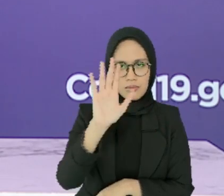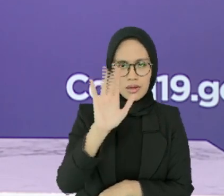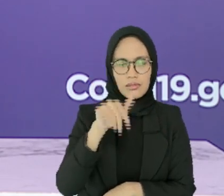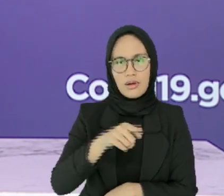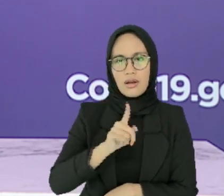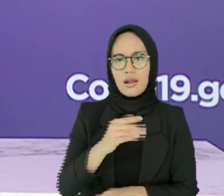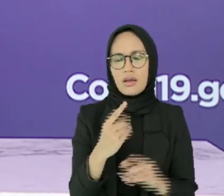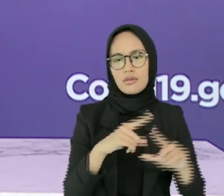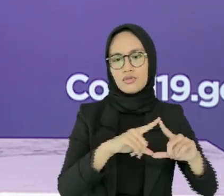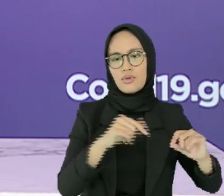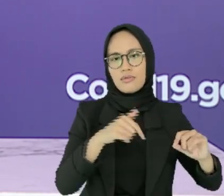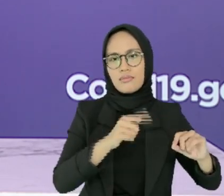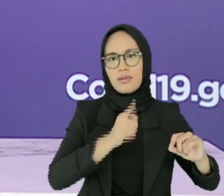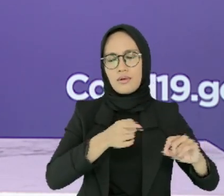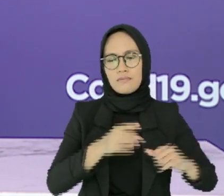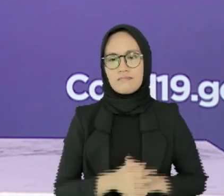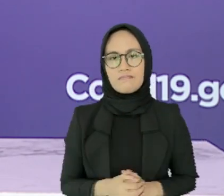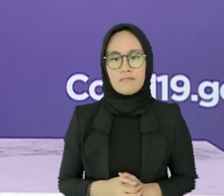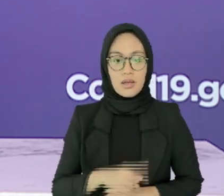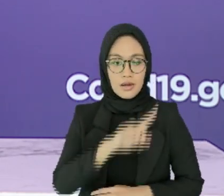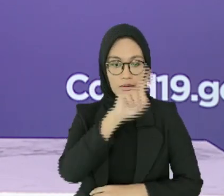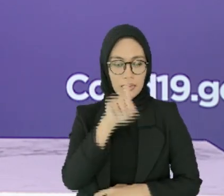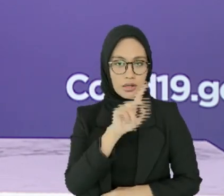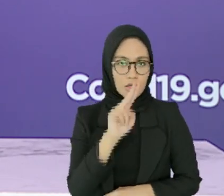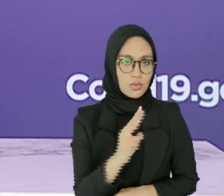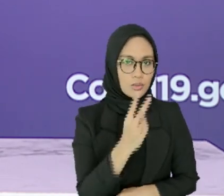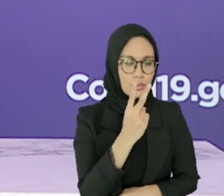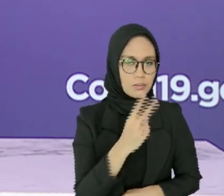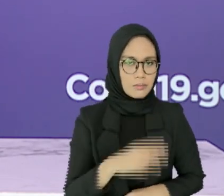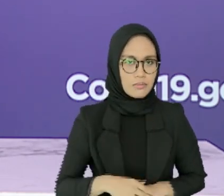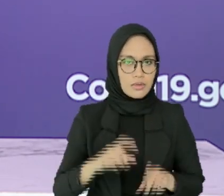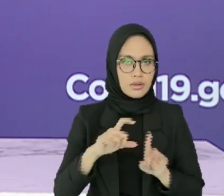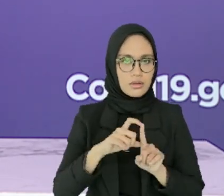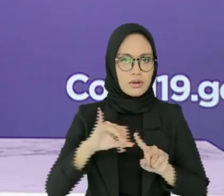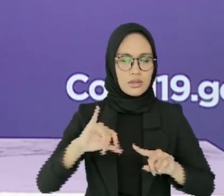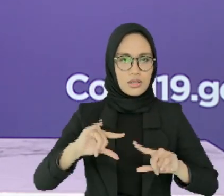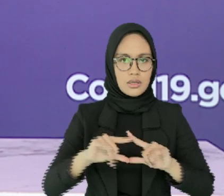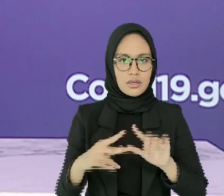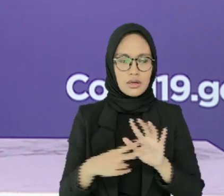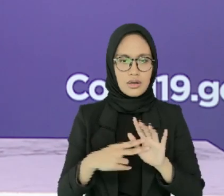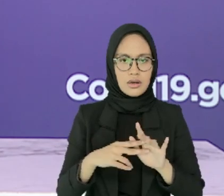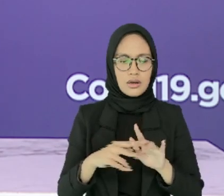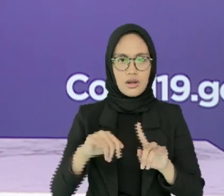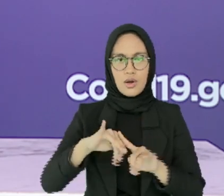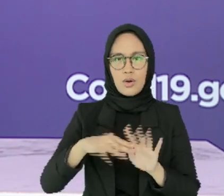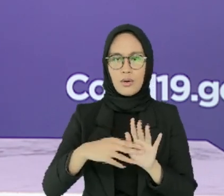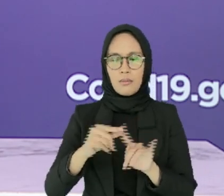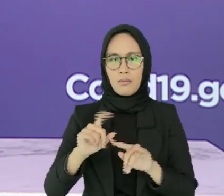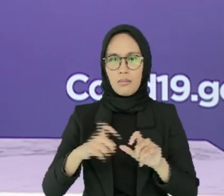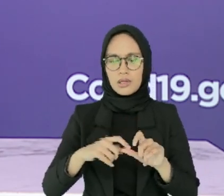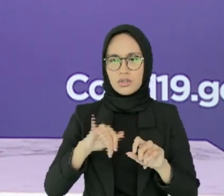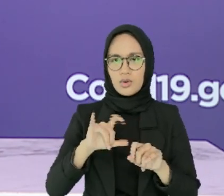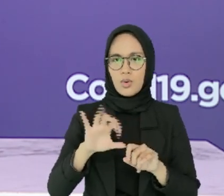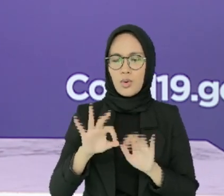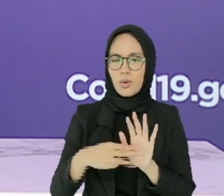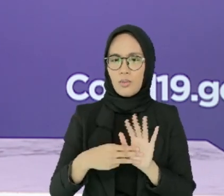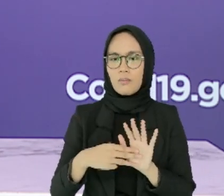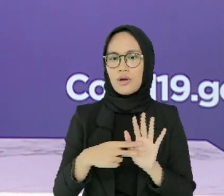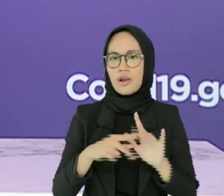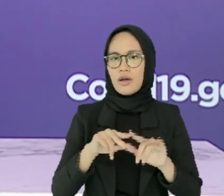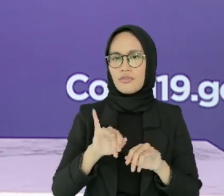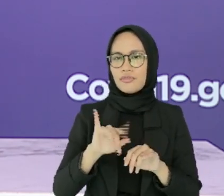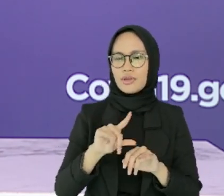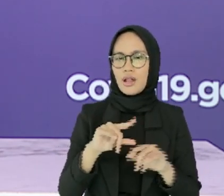Terima kasih pertanyaan kedua dari Dian kompas.com Khaira CNN Nafila detik.com